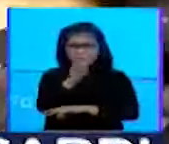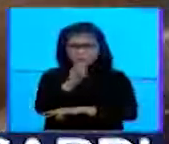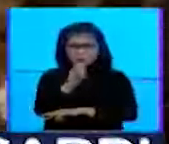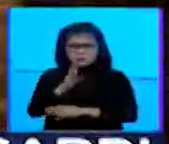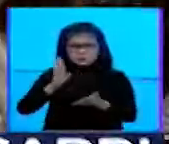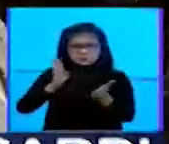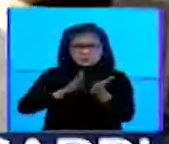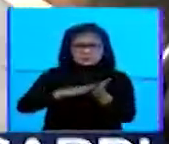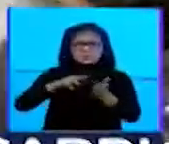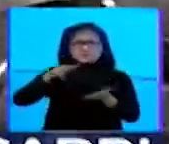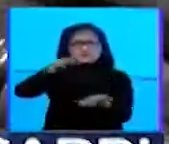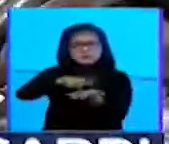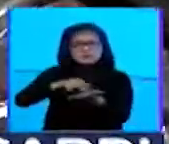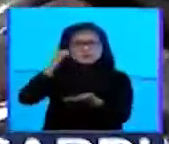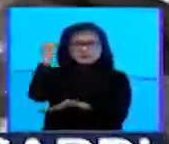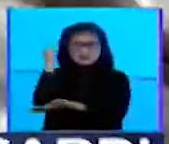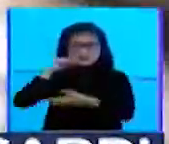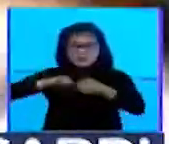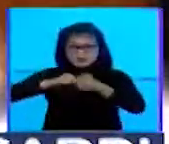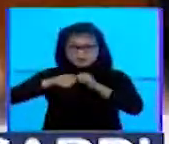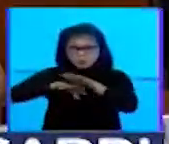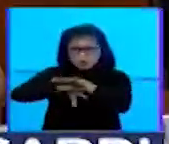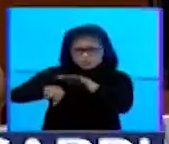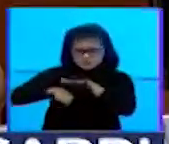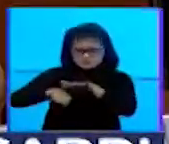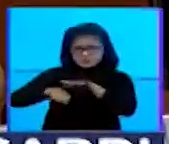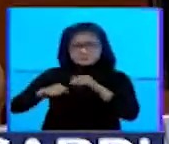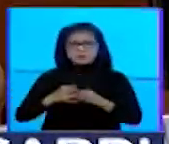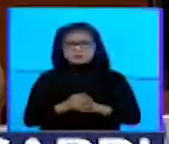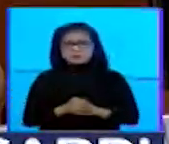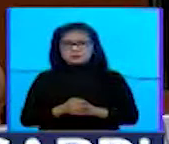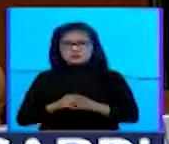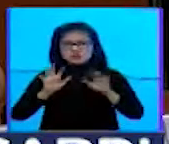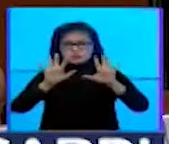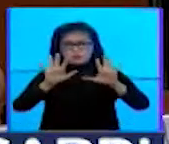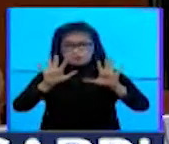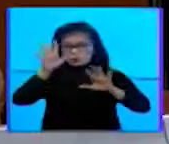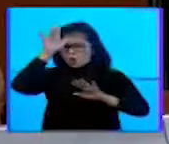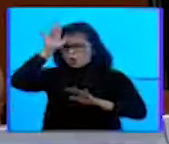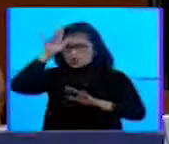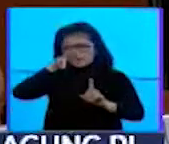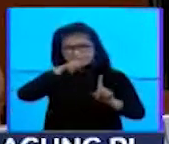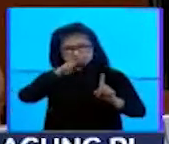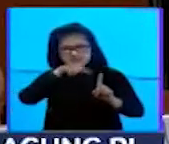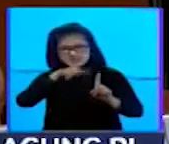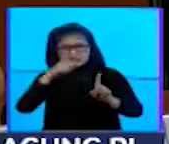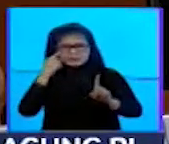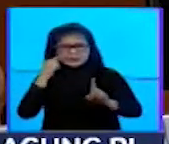tersangka dalam kasus Asabri. Dari ke-10 orang yang diperiksa sebagai saksi pada hari